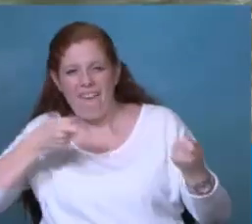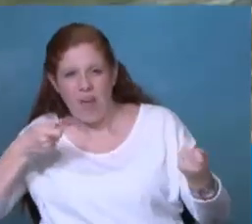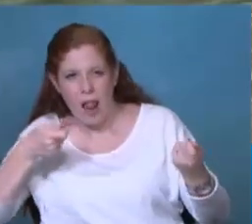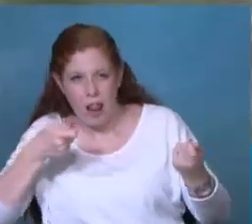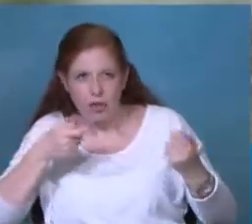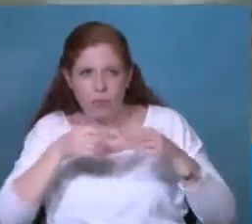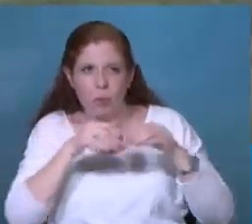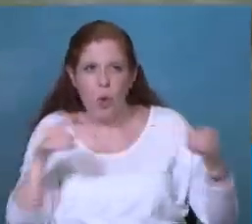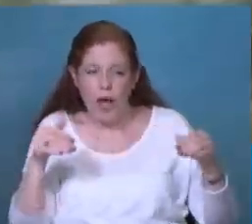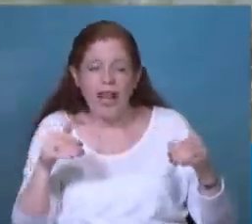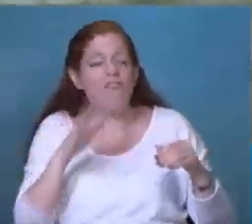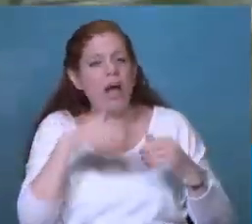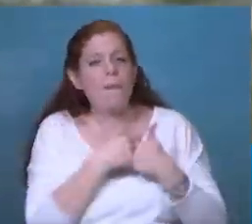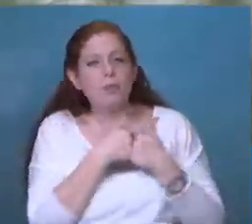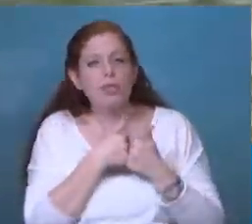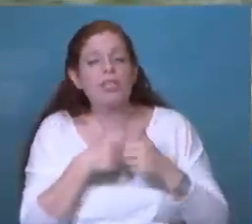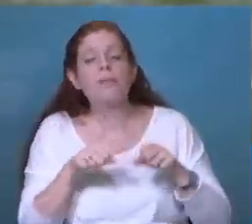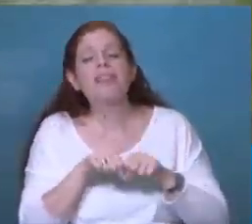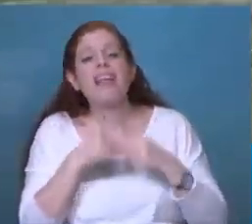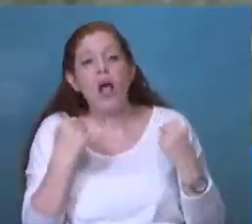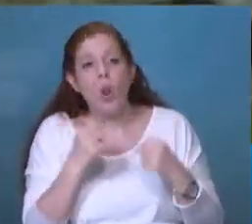וגם בהתמודדות עם תקלות.